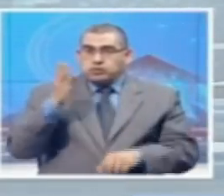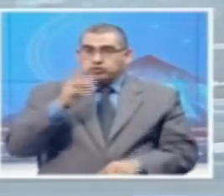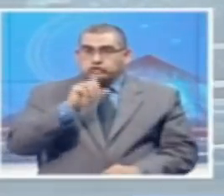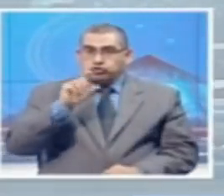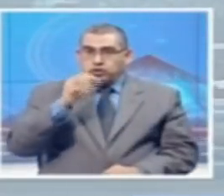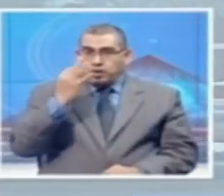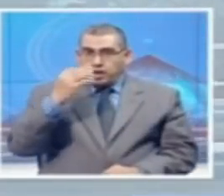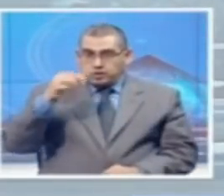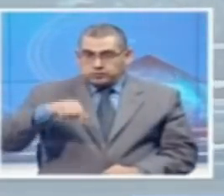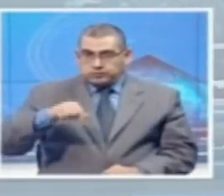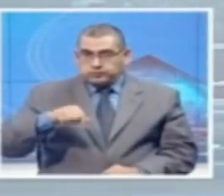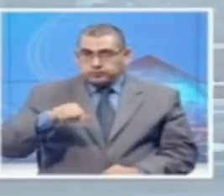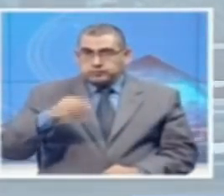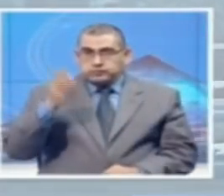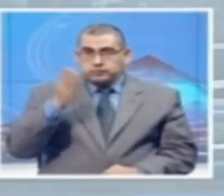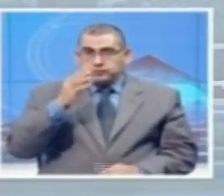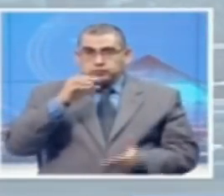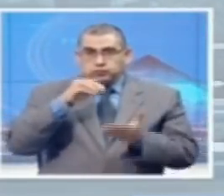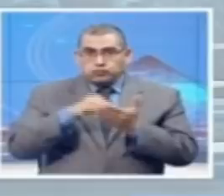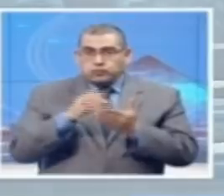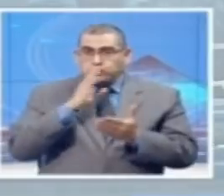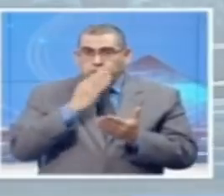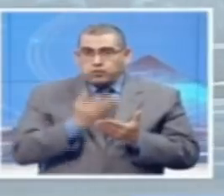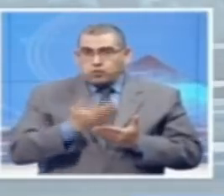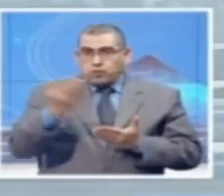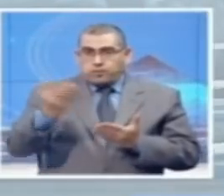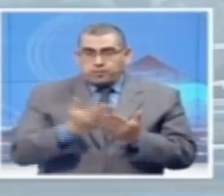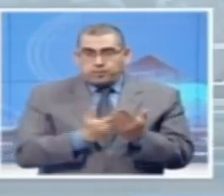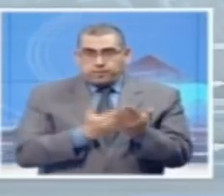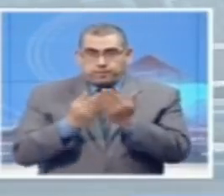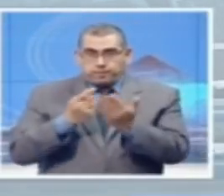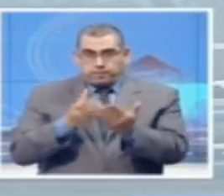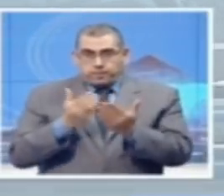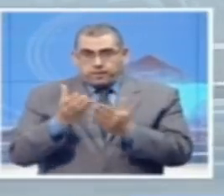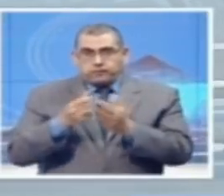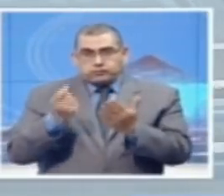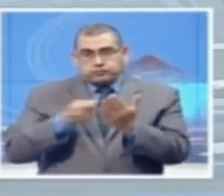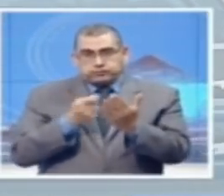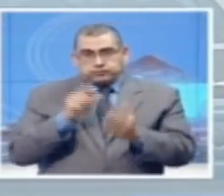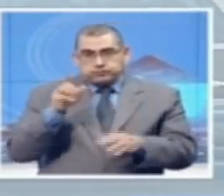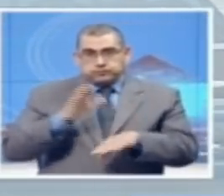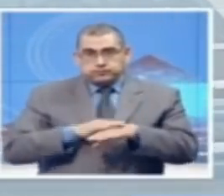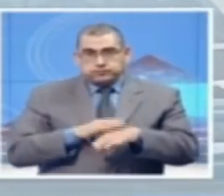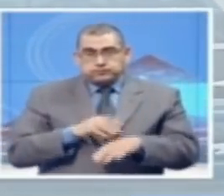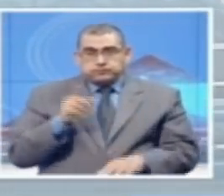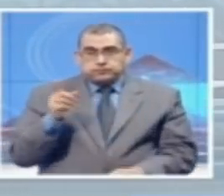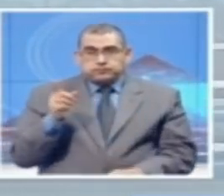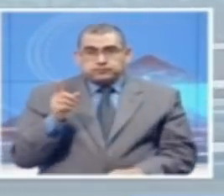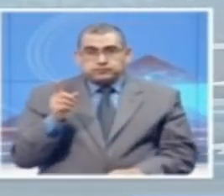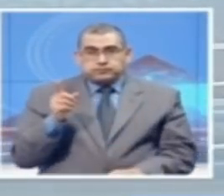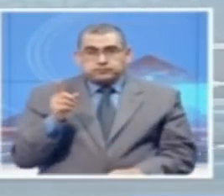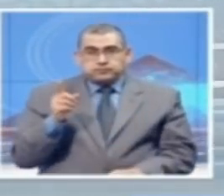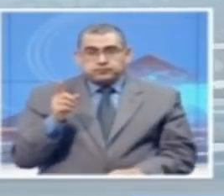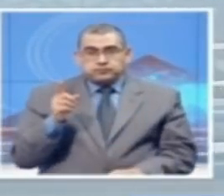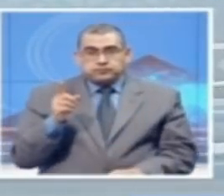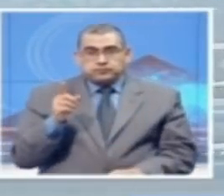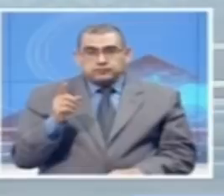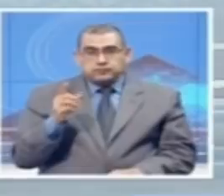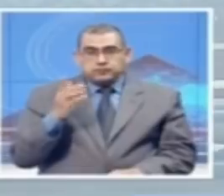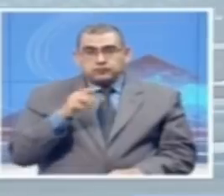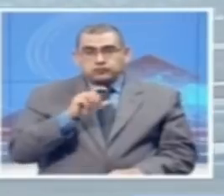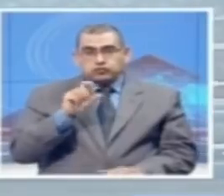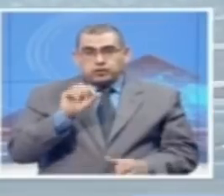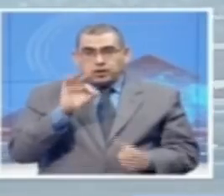دي لبداية سحب الملفات، وبعدها يعني في 27/3 إن شاء